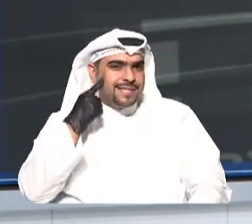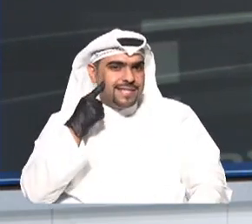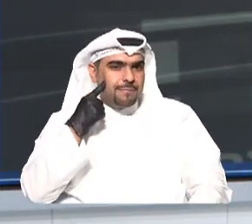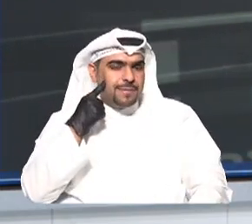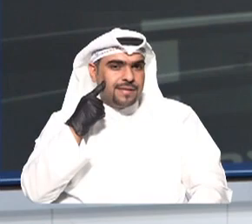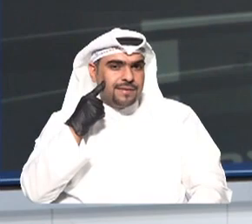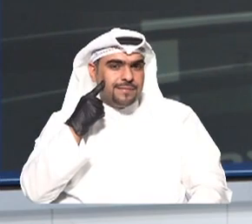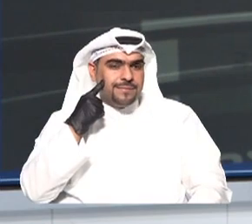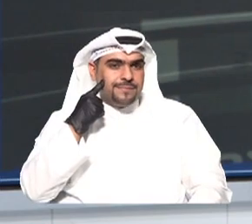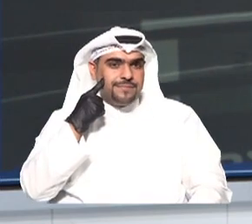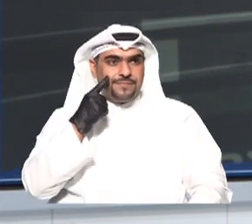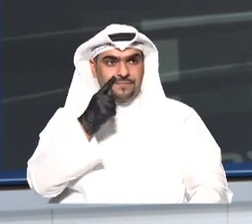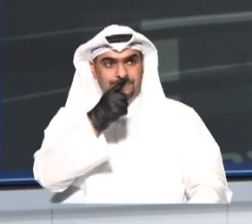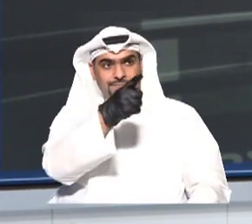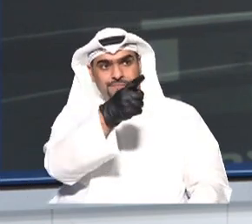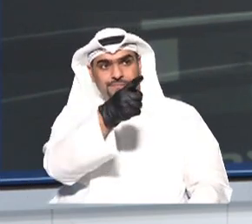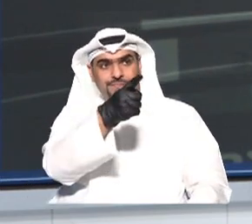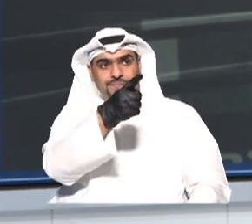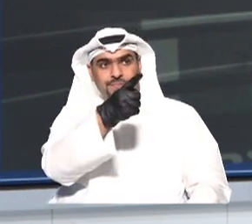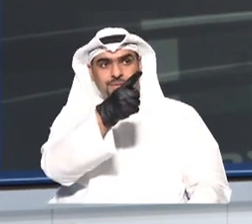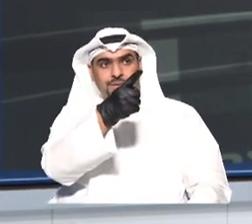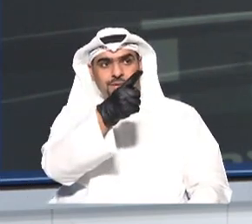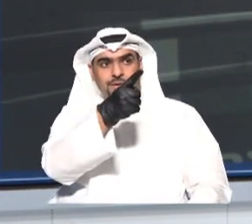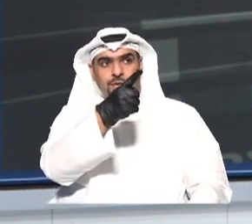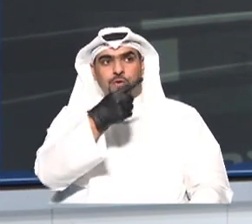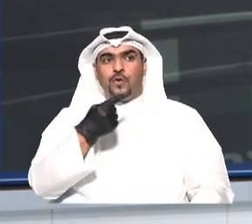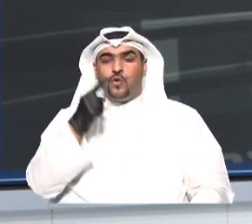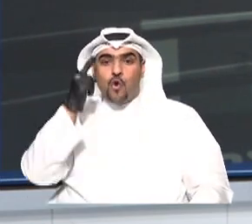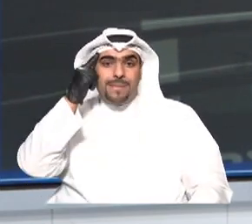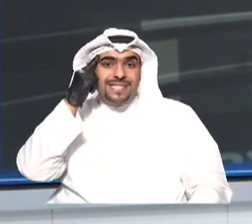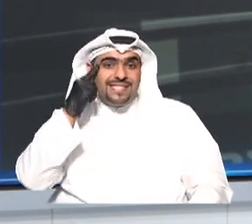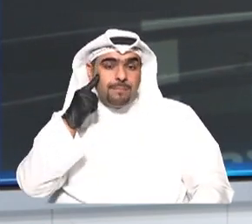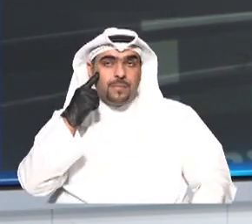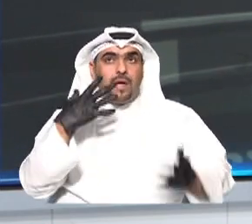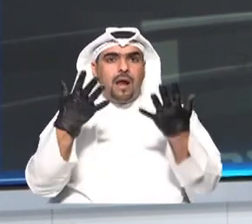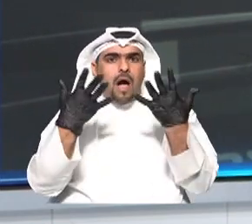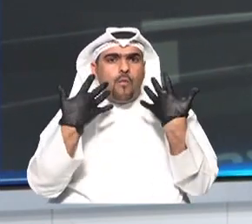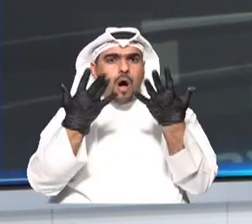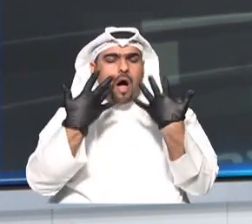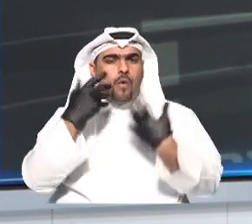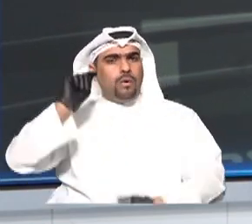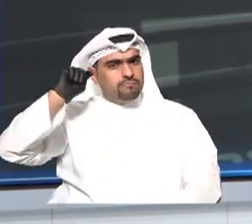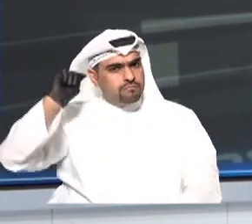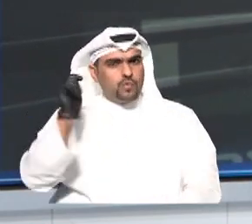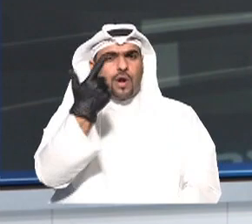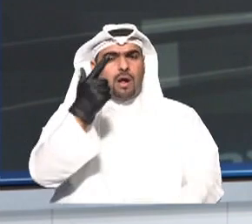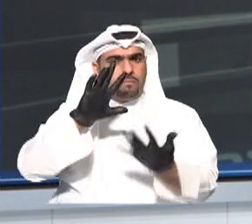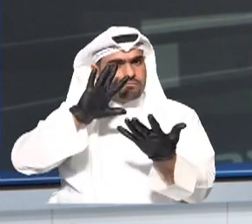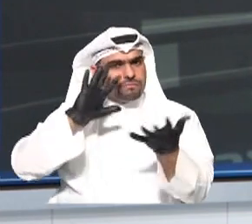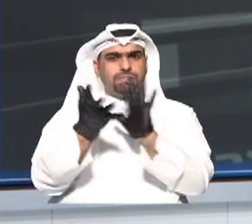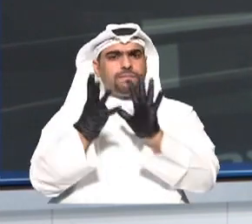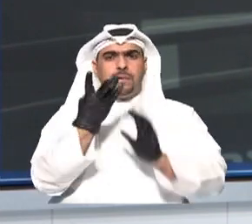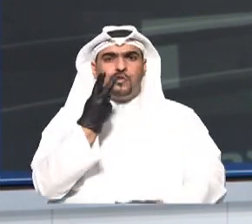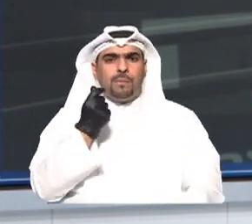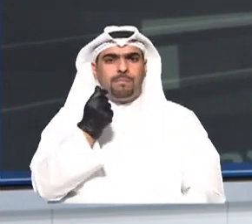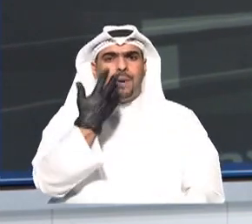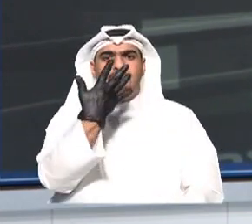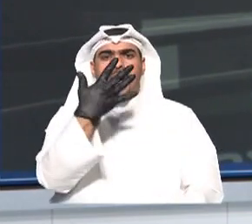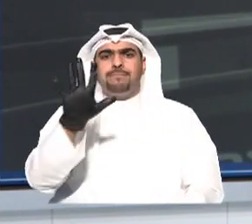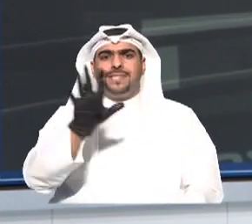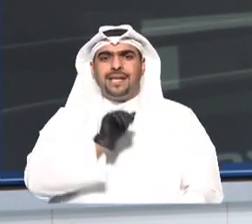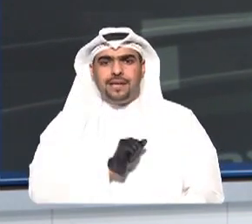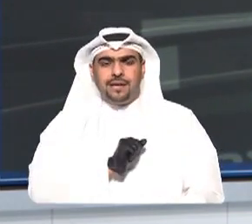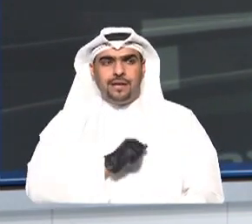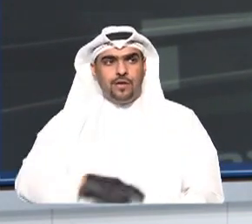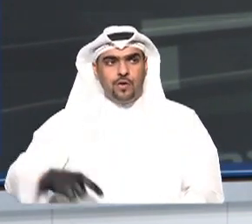سرعتها عن 50 كيلومتر في الساعة مثيرة للغبار، تقل معها مدى الرؤية الأفقية، وأيضا استمرار الرياح الجنوبية الشرقية حتى يوم